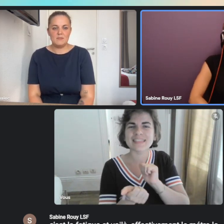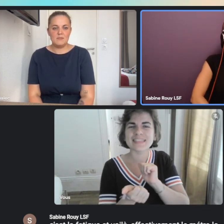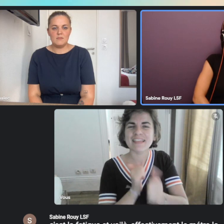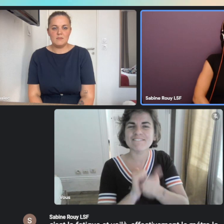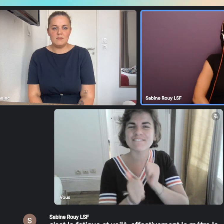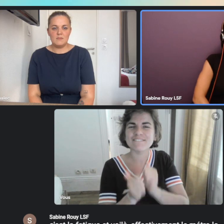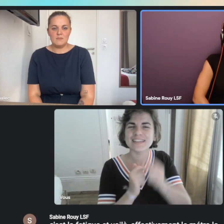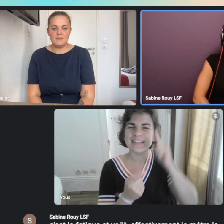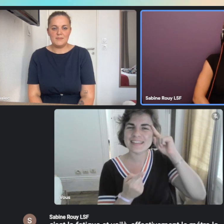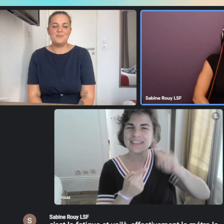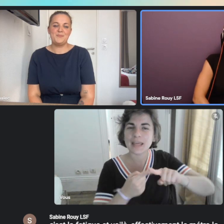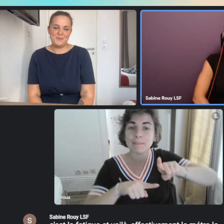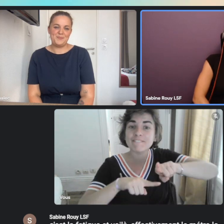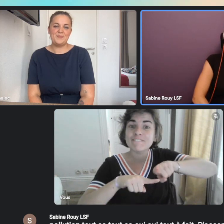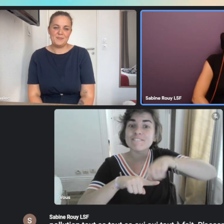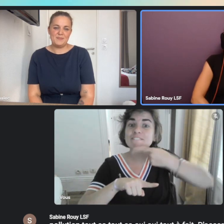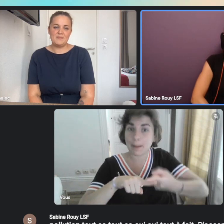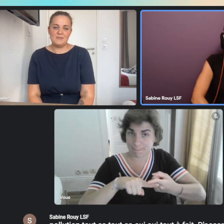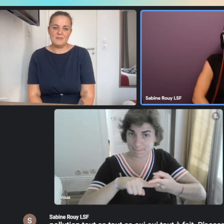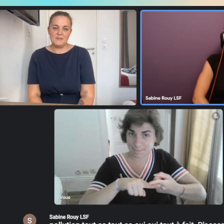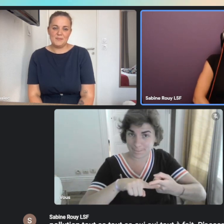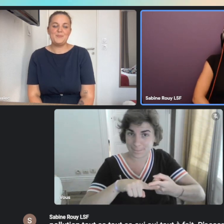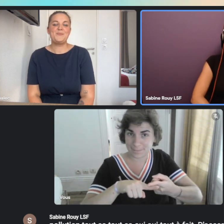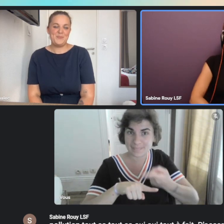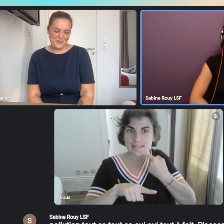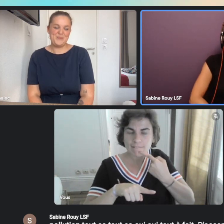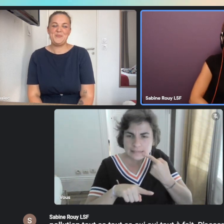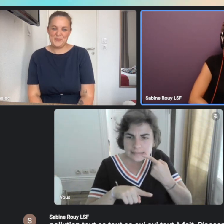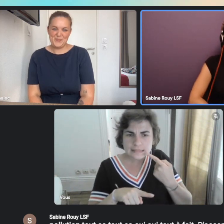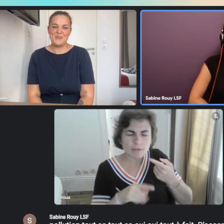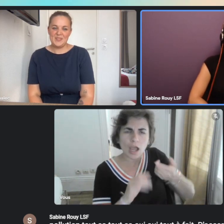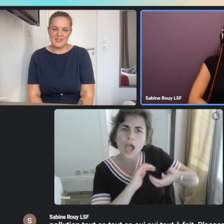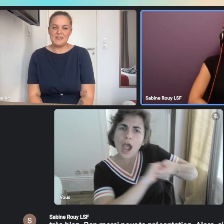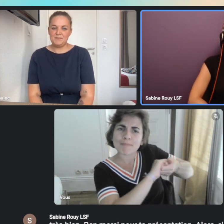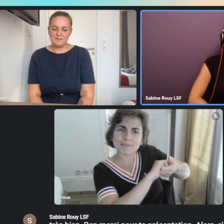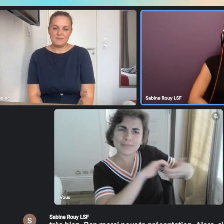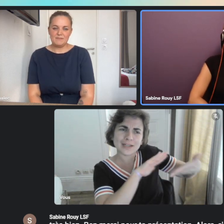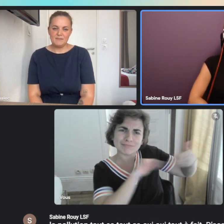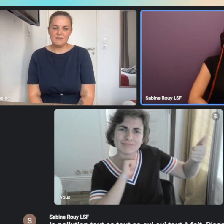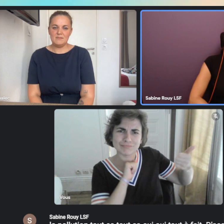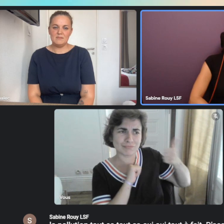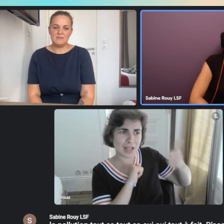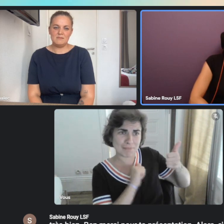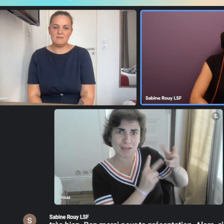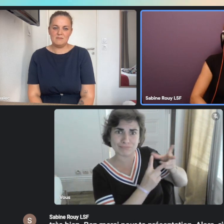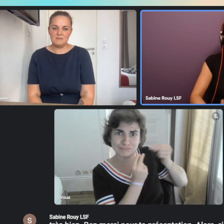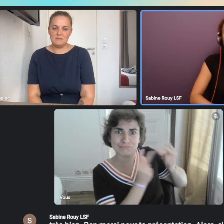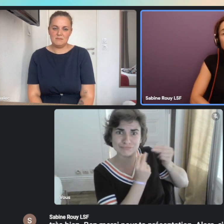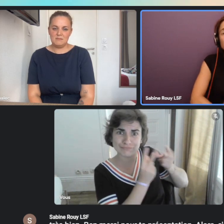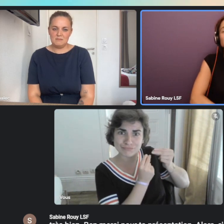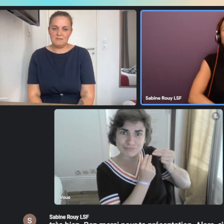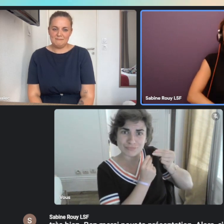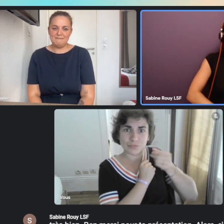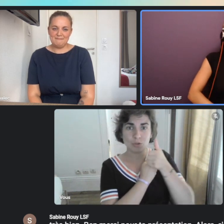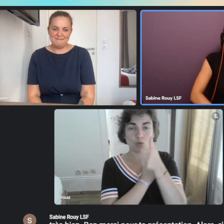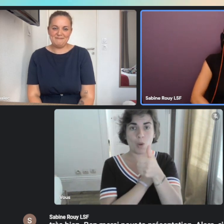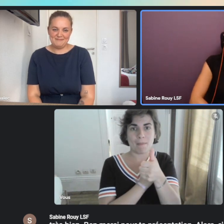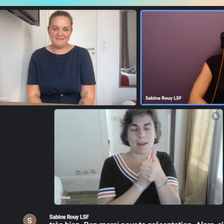Instagram et tout de suite, j'ai découvert tout ce qui était défis en rapport avec les films. Donc c'est-à-dire que j'ai des